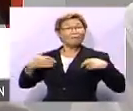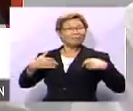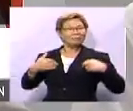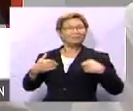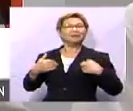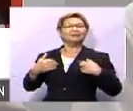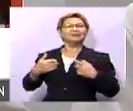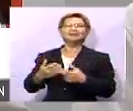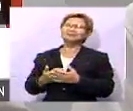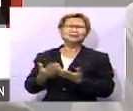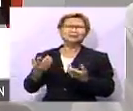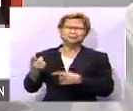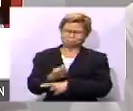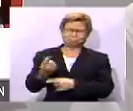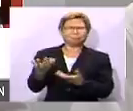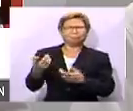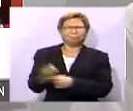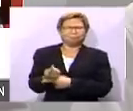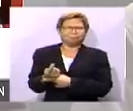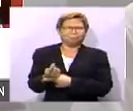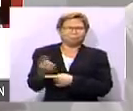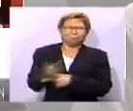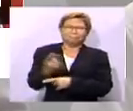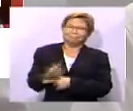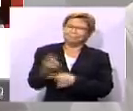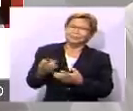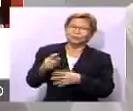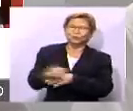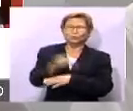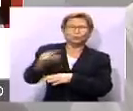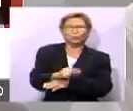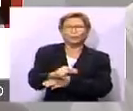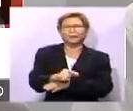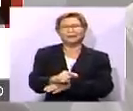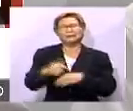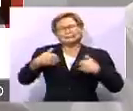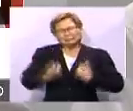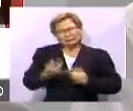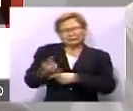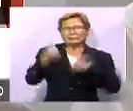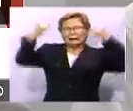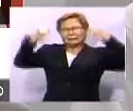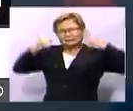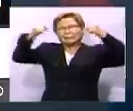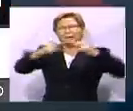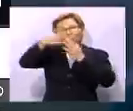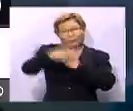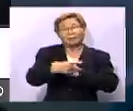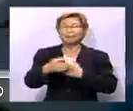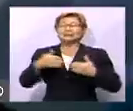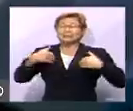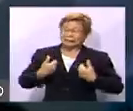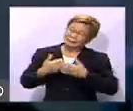an exercise program and we can exercise with smile alough you tired you can still get yourself to